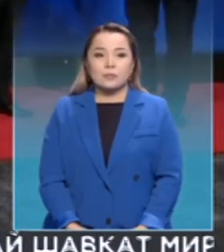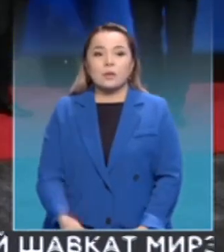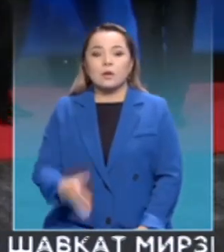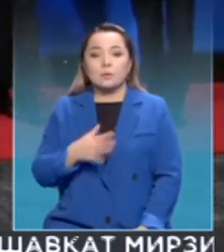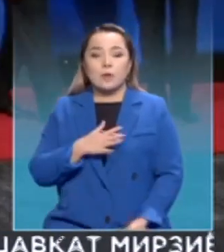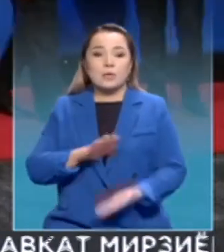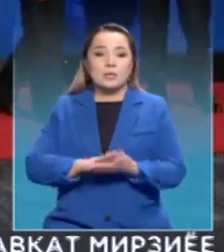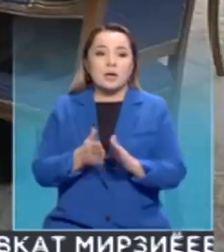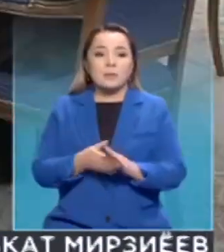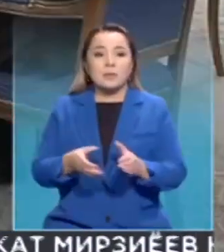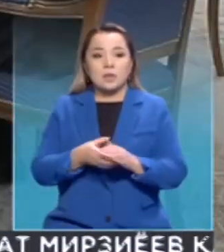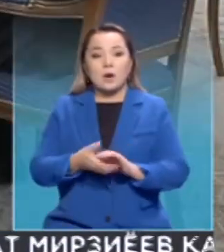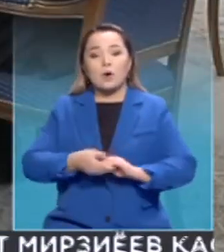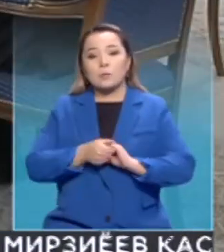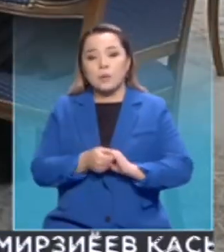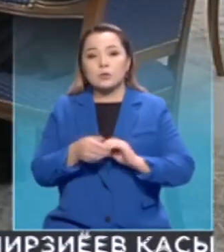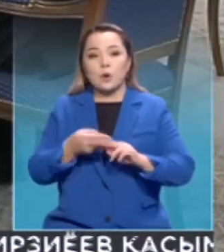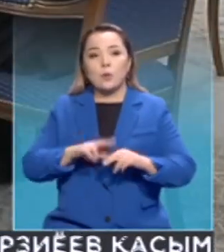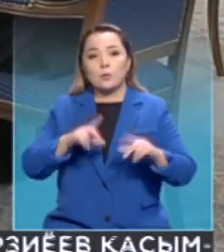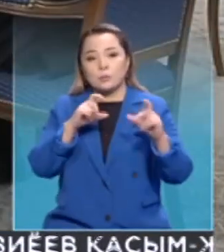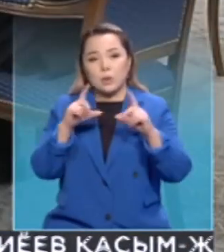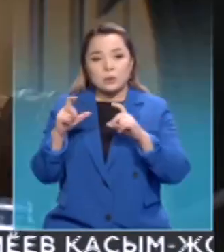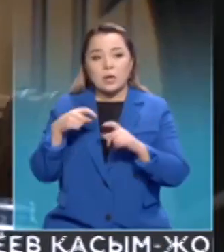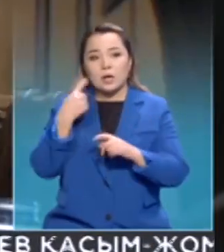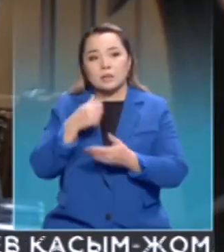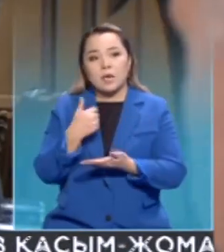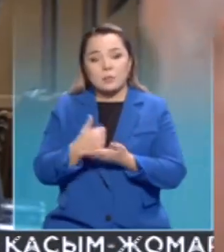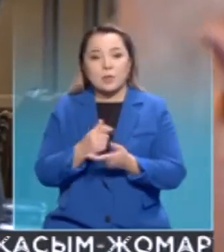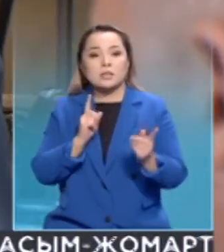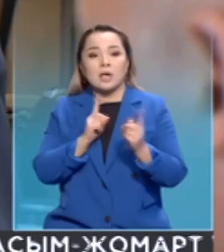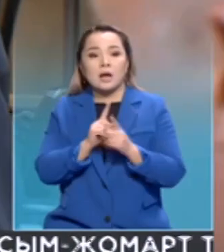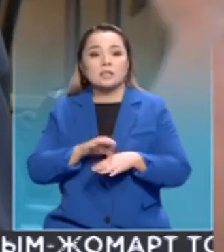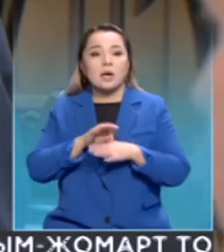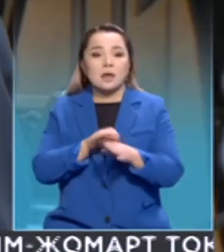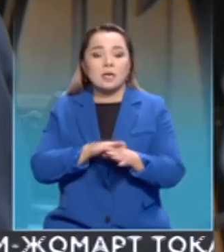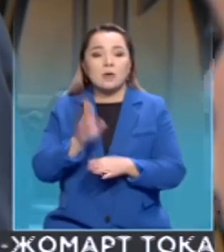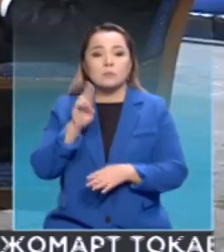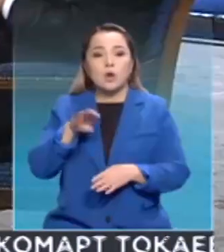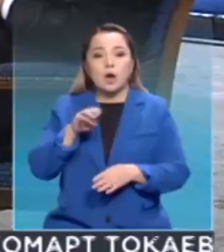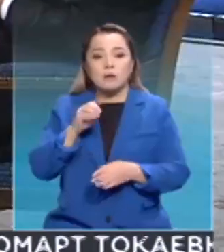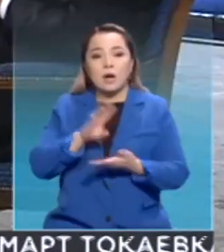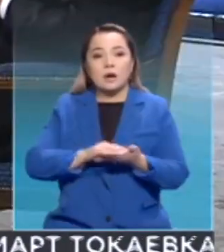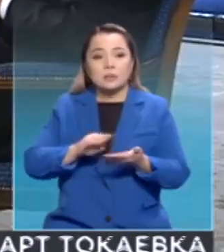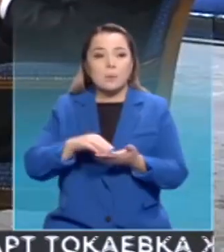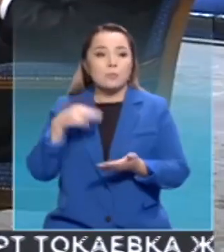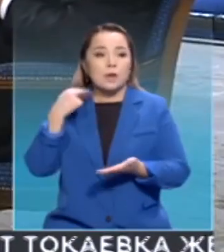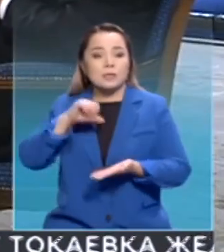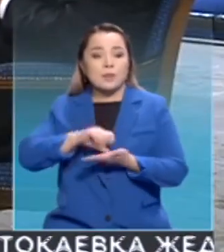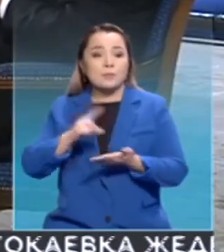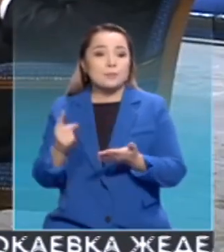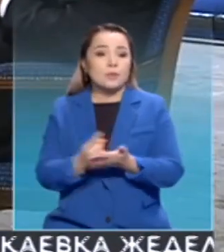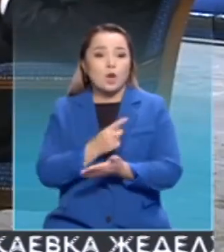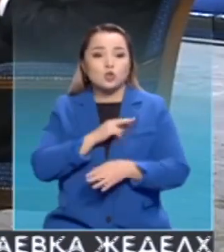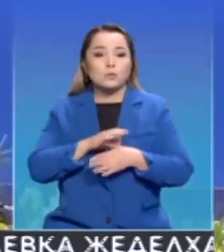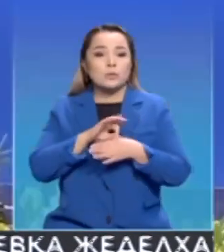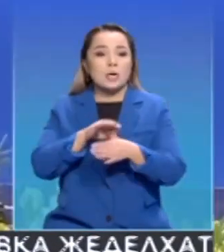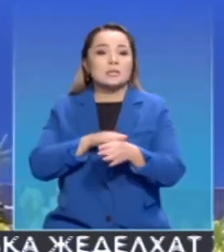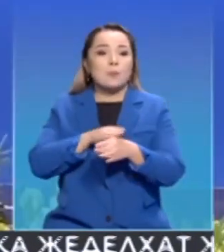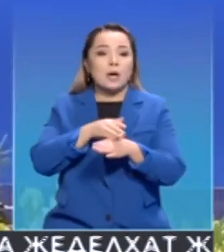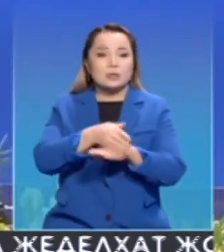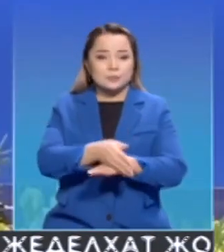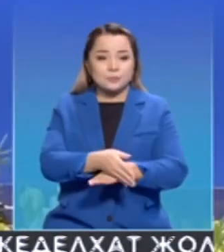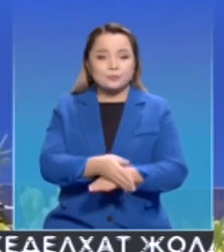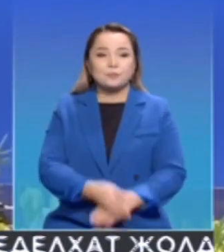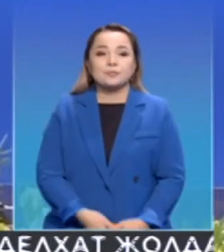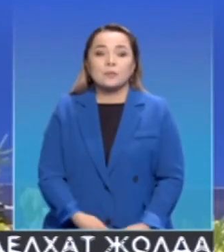Қол алысып суретке түскен соң ел басшылары алдымен оңаша кеңесті. Бұл Қасым-Жомарт Тоқаевтың қайта сайланған президент ретіндегі алғашқы жұмыс сапары.